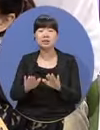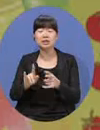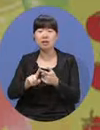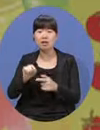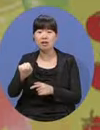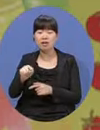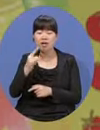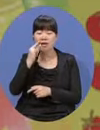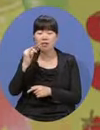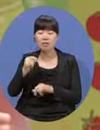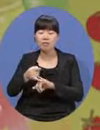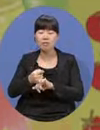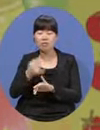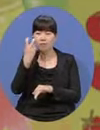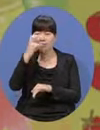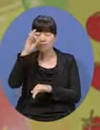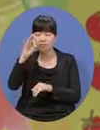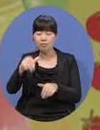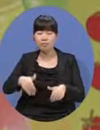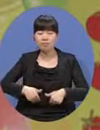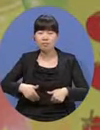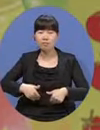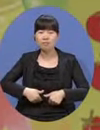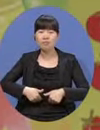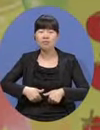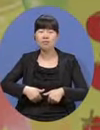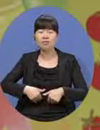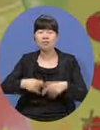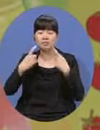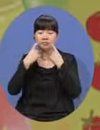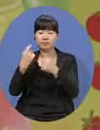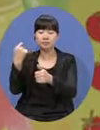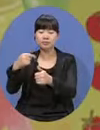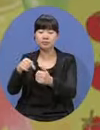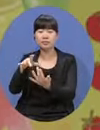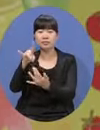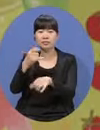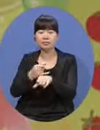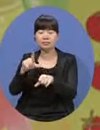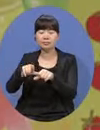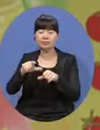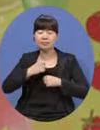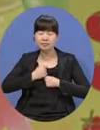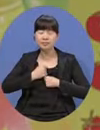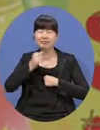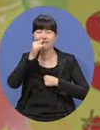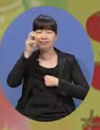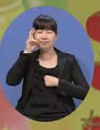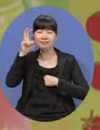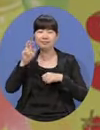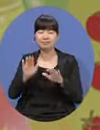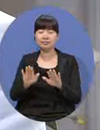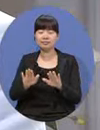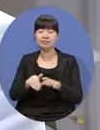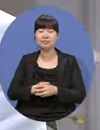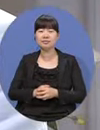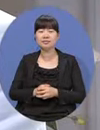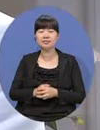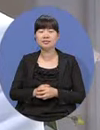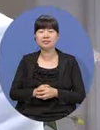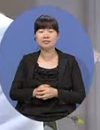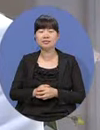형이거나 반드시 체크하셔야 합니다라고 하면서 사교육을 선택할 때 조심해야 될 부분도 있을 것 같아요 예이 부분은 좀